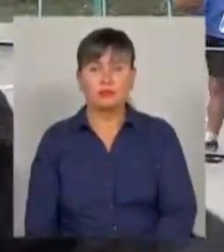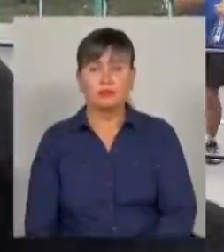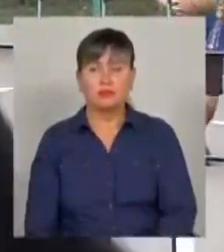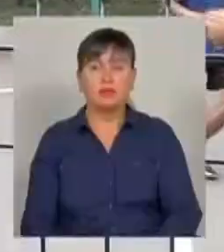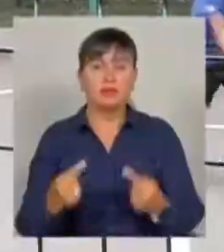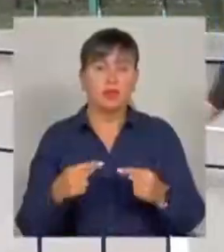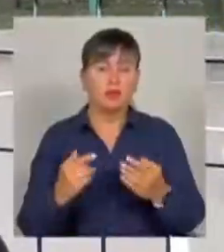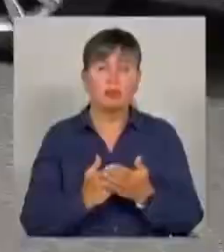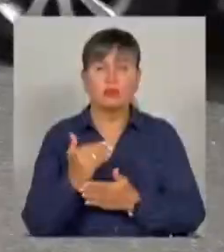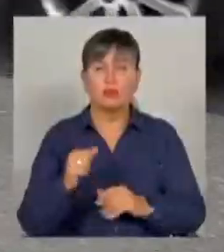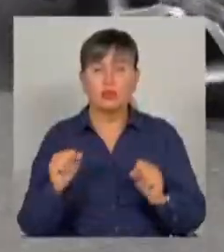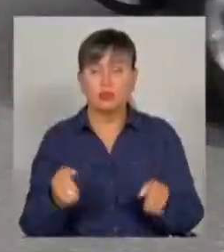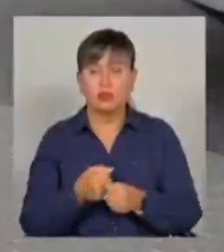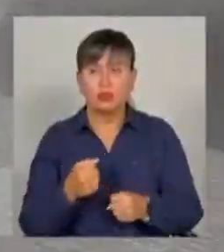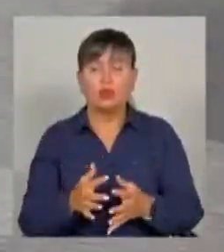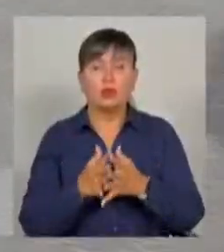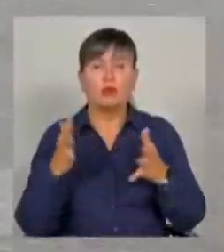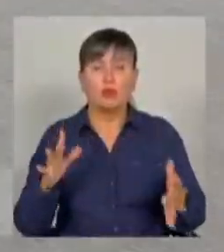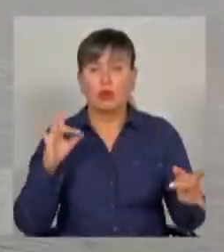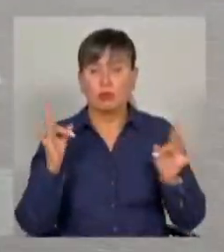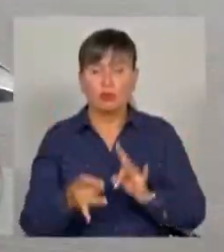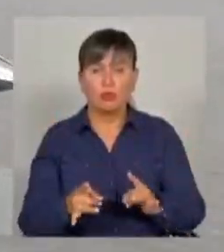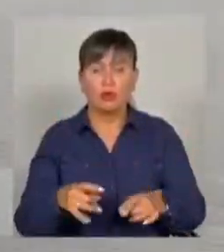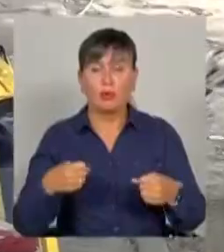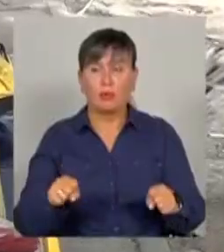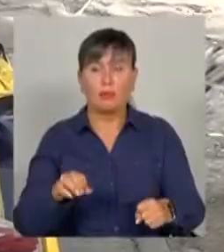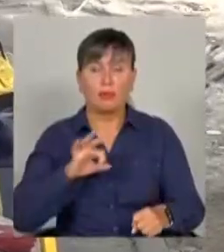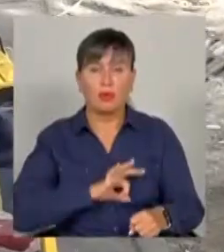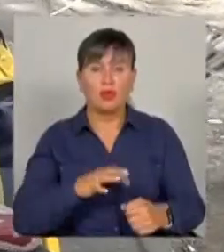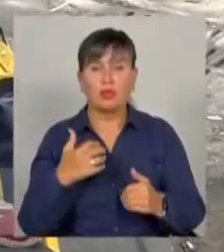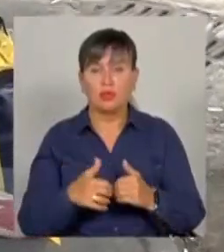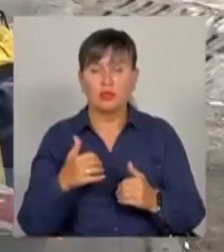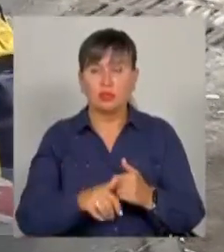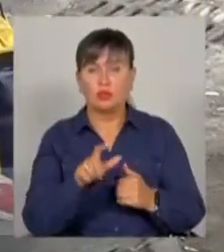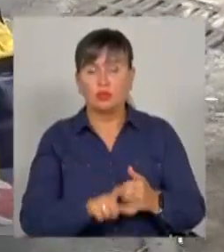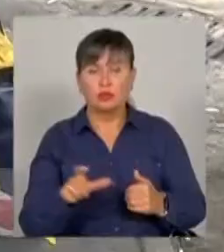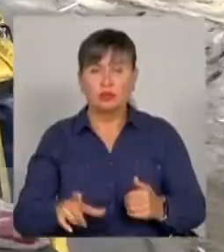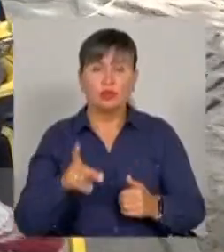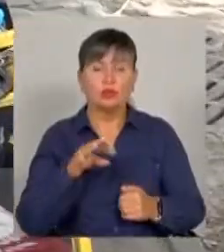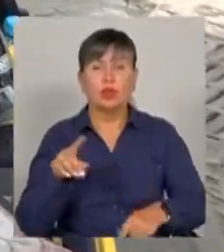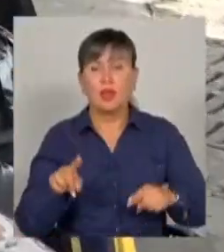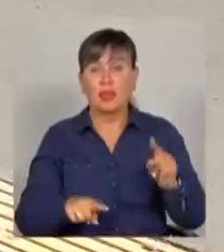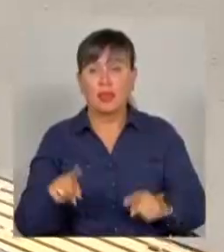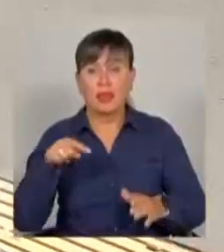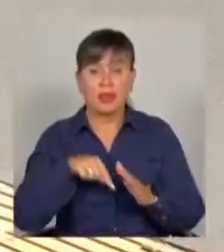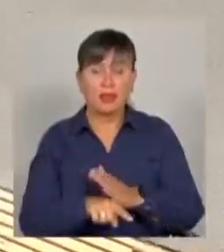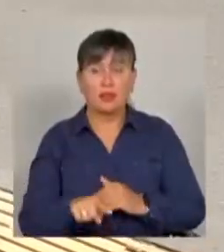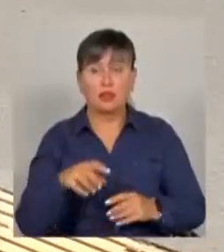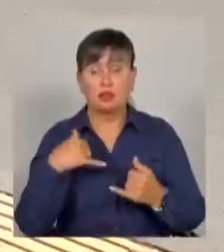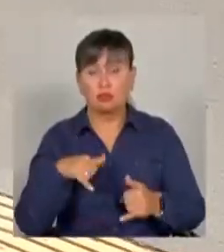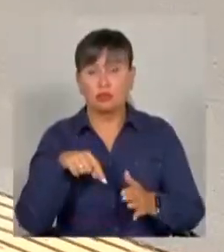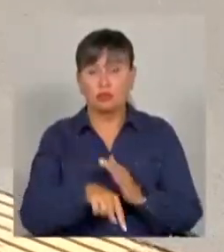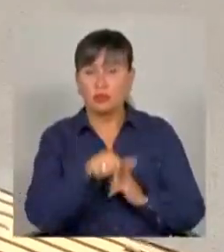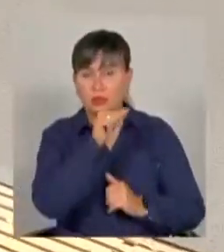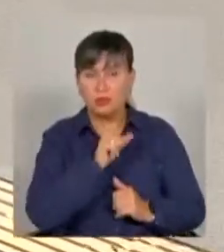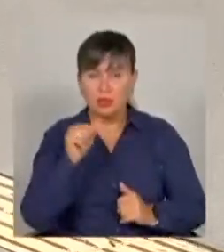Некоторые превышают скорость. Наибольшей популярностью мопеды пользуются среди курьеров. Однако иногда в курьерской сумке может